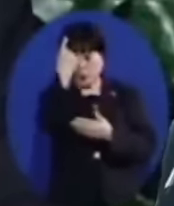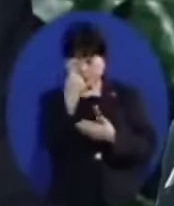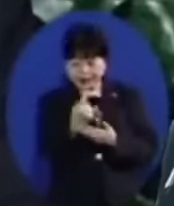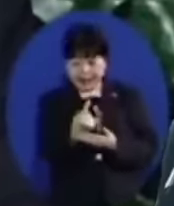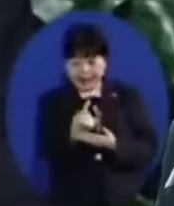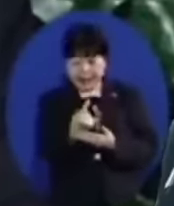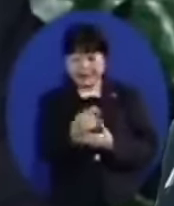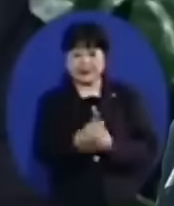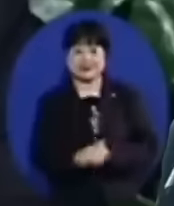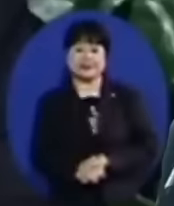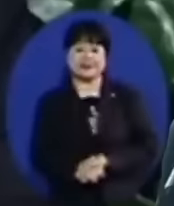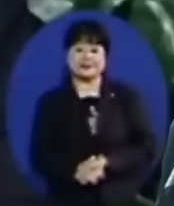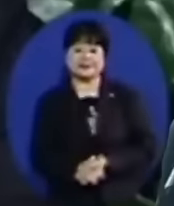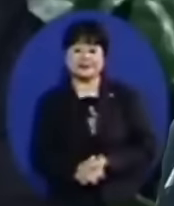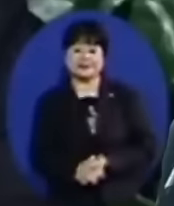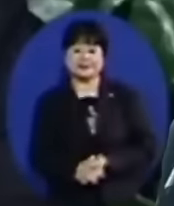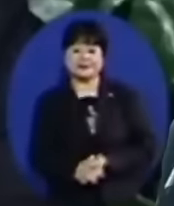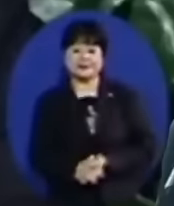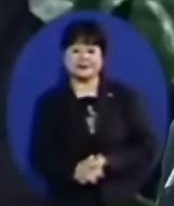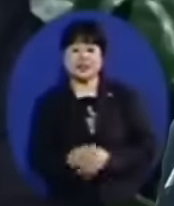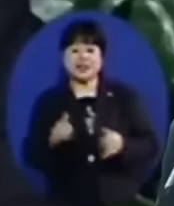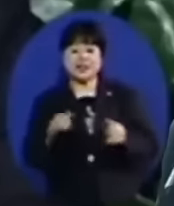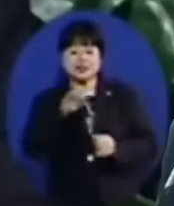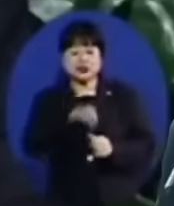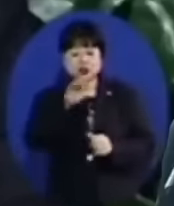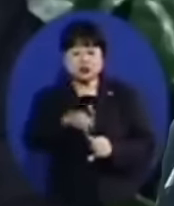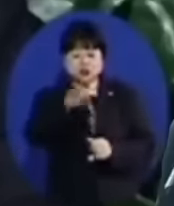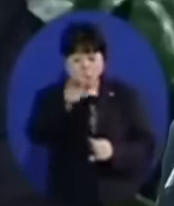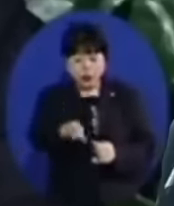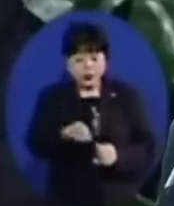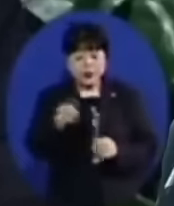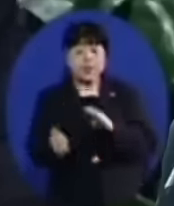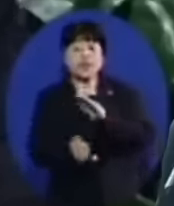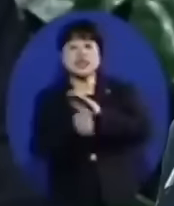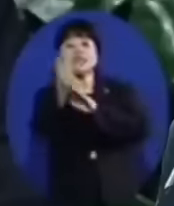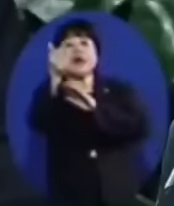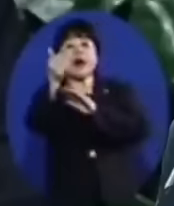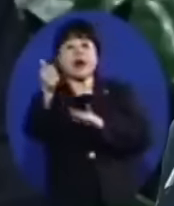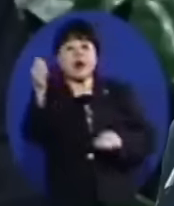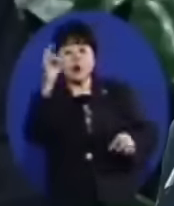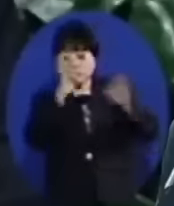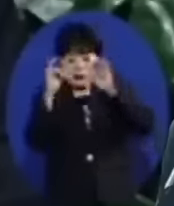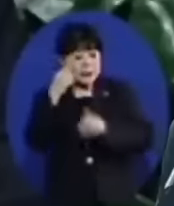것입니다. 이 저주받은 땅에 희망을 어디서 찾을 것이냐?